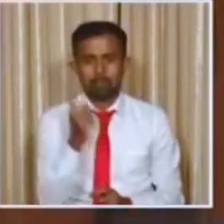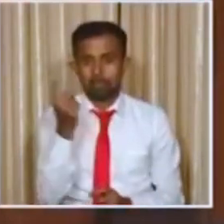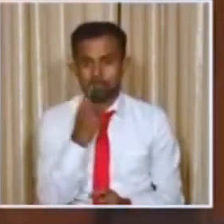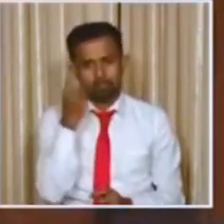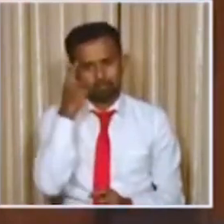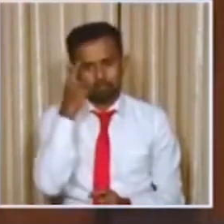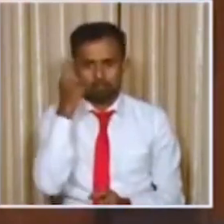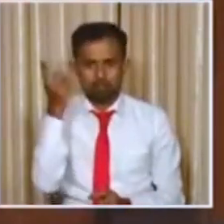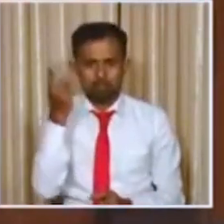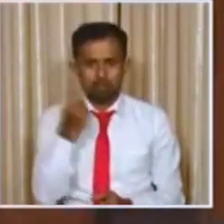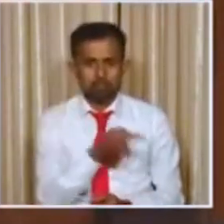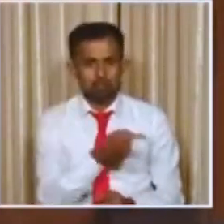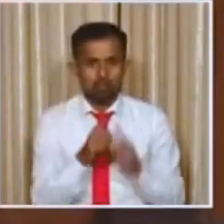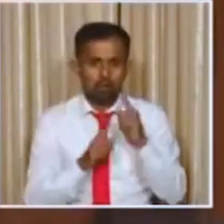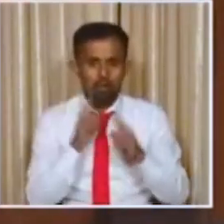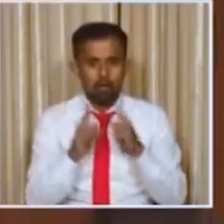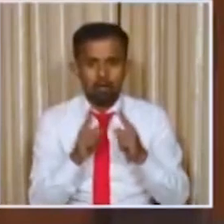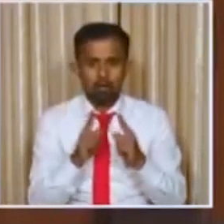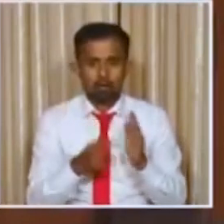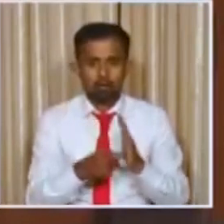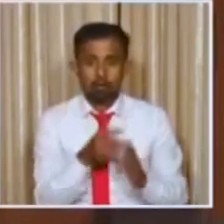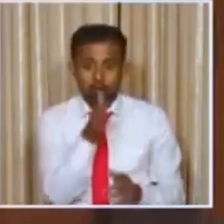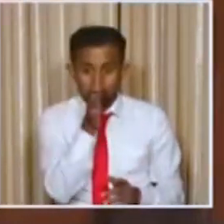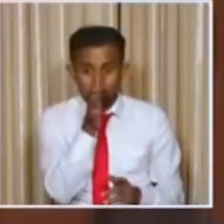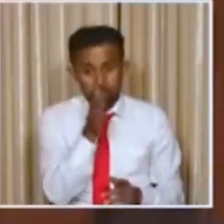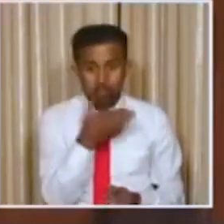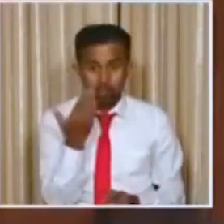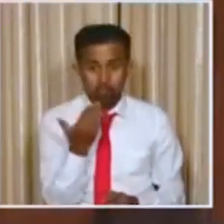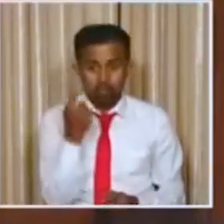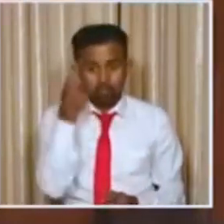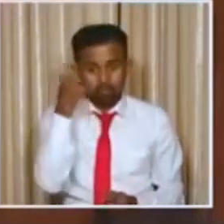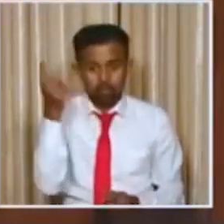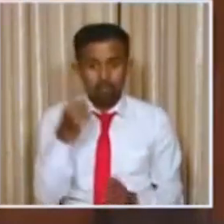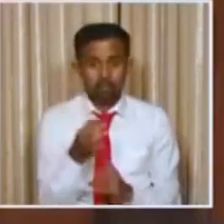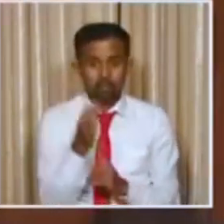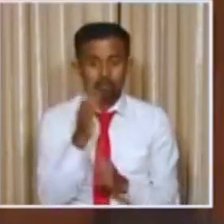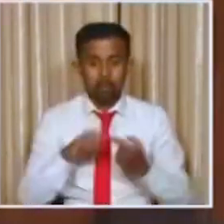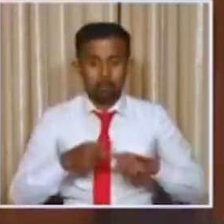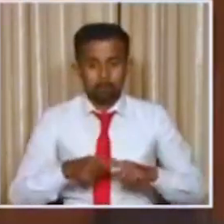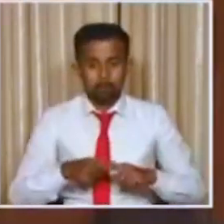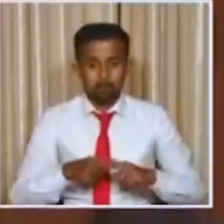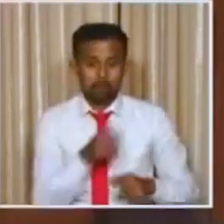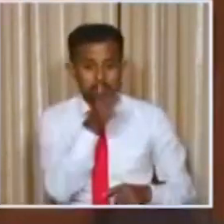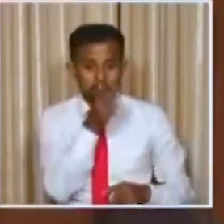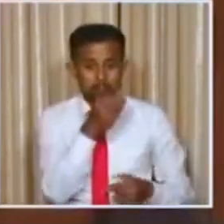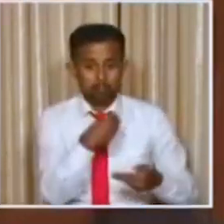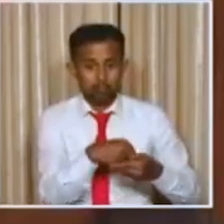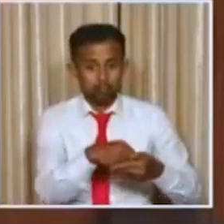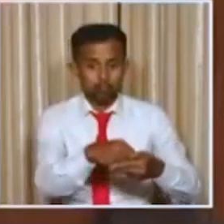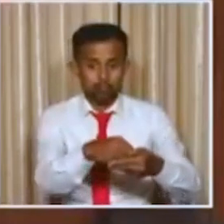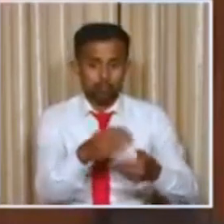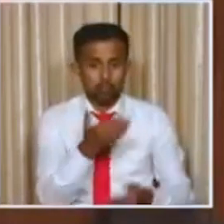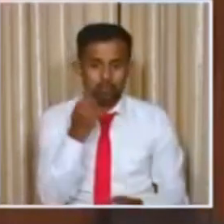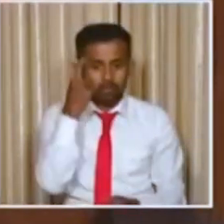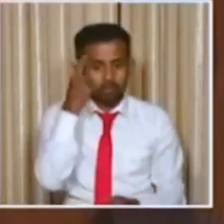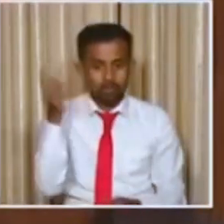ஏமாத்தலாம், இல்லாவிட்டால் நான் இந்த அரசியல் தீர்வை தரப்போறேன், அடுத்த ஜனாதிபதி தேர்தல் வரைக்கும் இவர்களை ஏமாத்தி விடலாம் நினைக்கலாம். ஆனால் இந்த ஜனாதிபதியும் சிந்திக்க